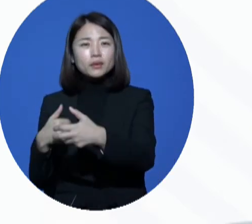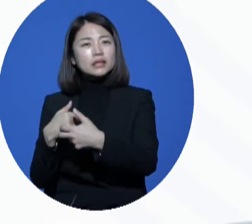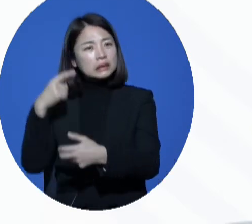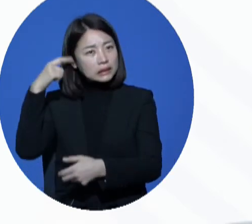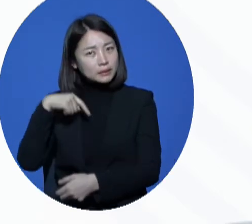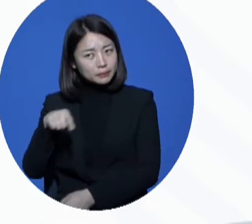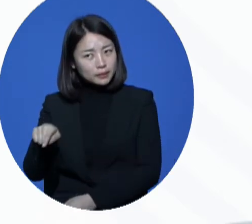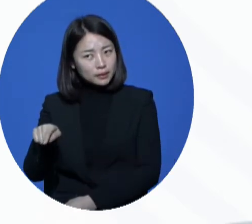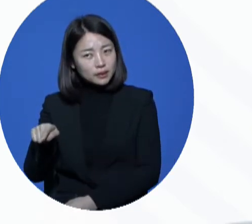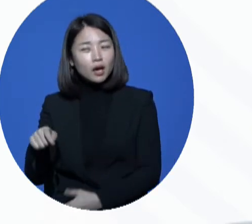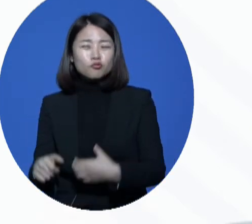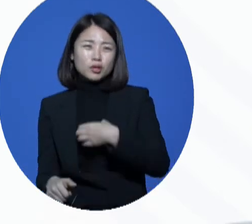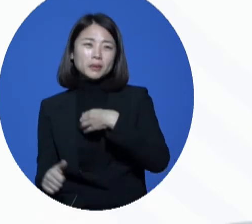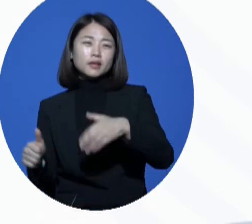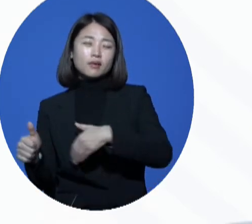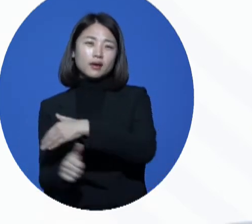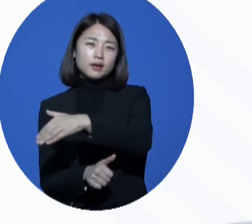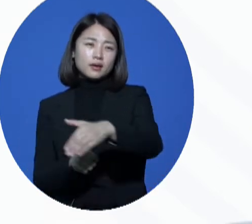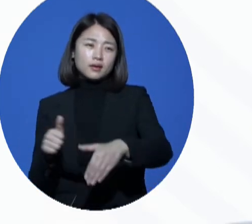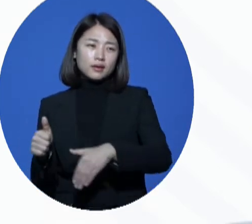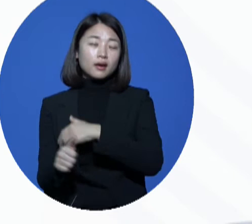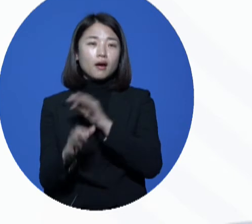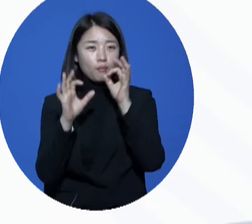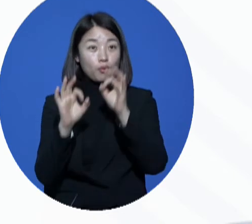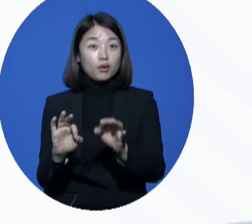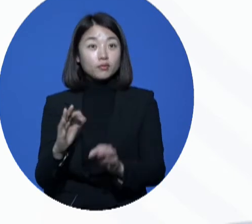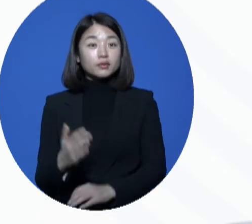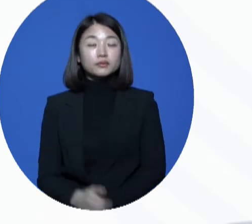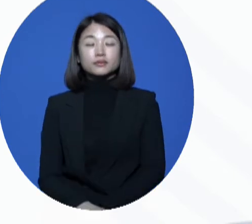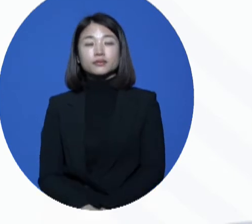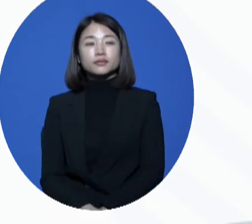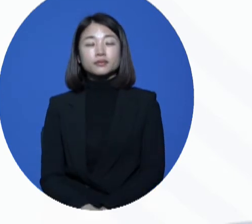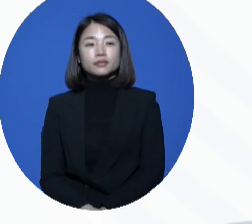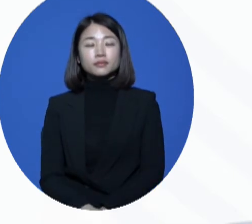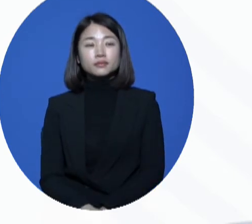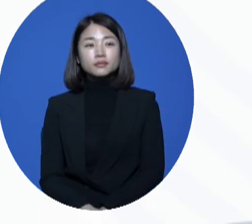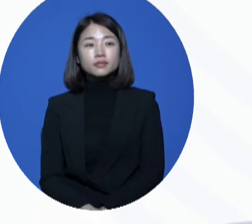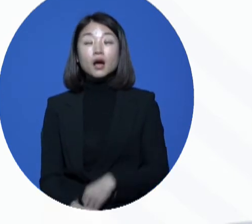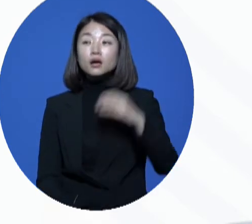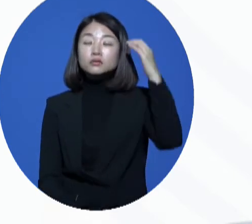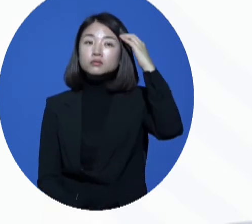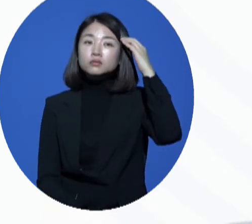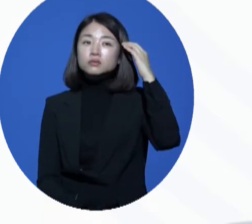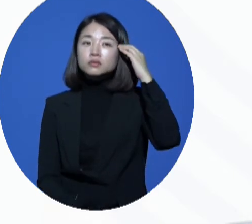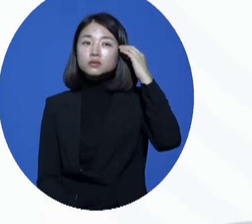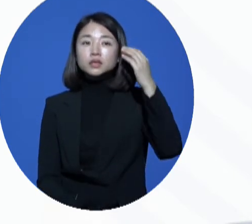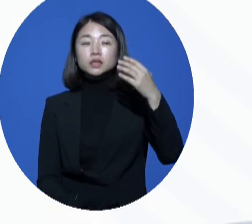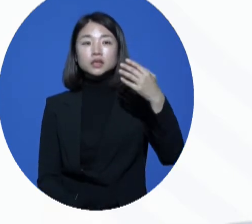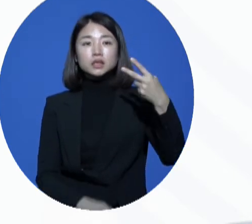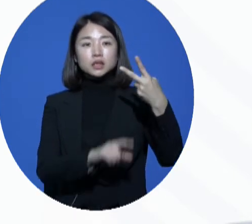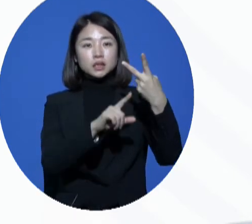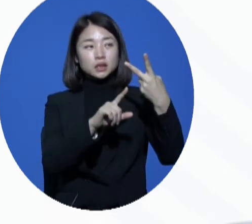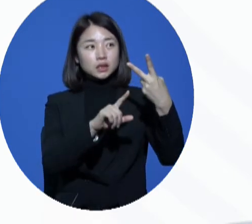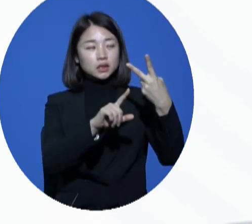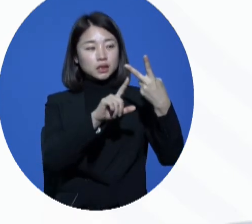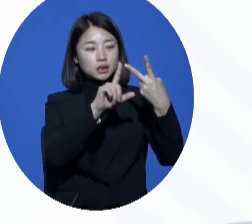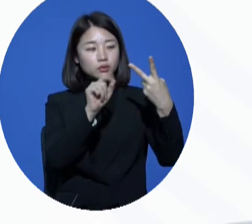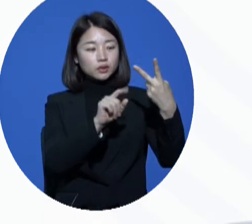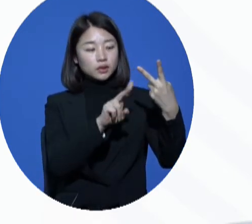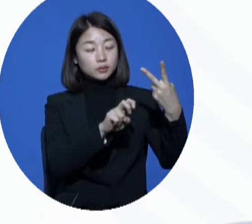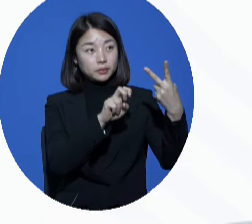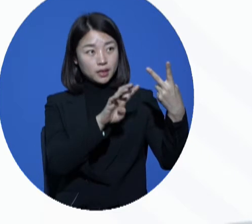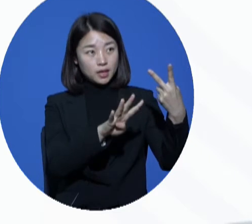취약하고 끔찍한 구조인 것인가를 저희가 알 수 있었고, 한국은 그때 2월 24일에 이제 코호트 격리